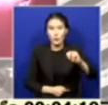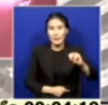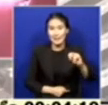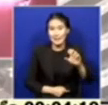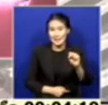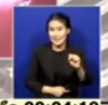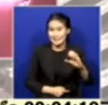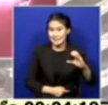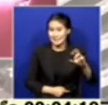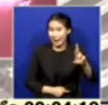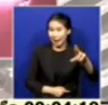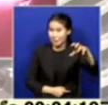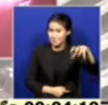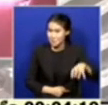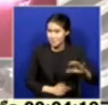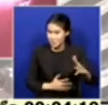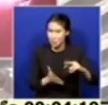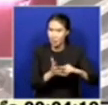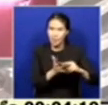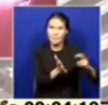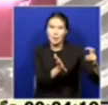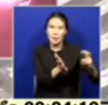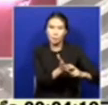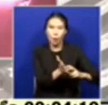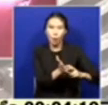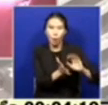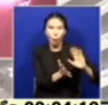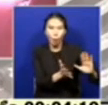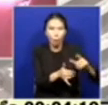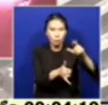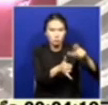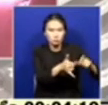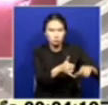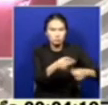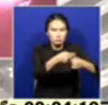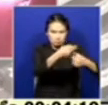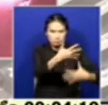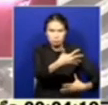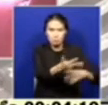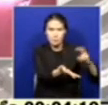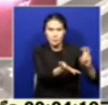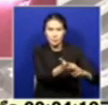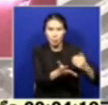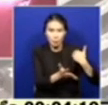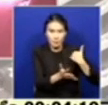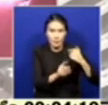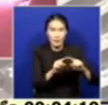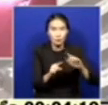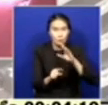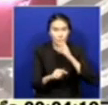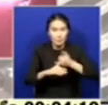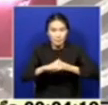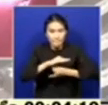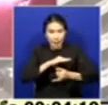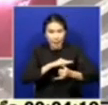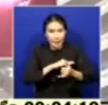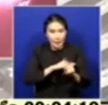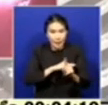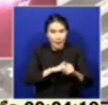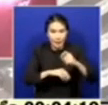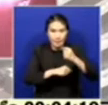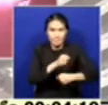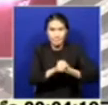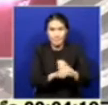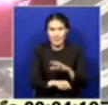ทุกองค์กรที่ได้มีการตรวจสอบกันนะฮะก็เขาก็ไม่มีชื่อของคุณมนต์เฉลิมอยู่ในนั้นนะครับโดยเฉ